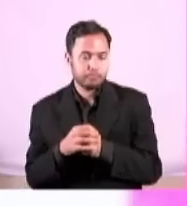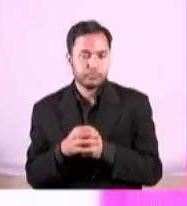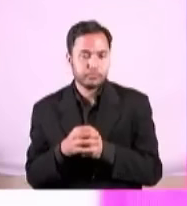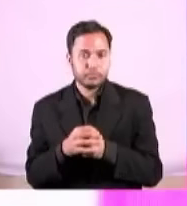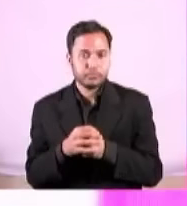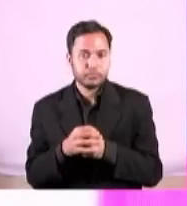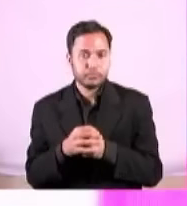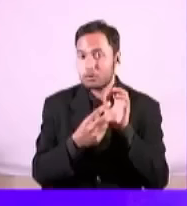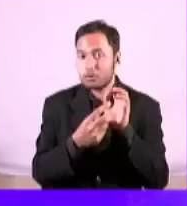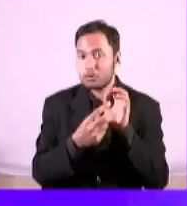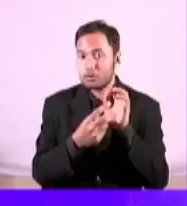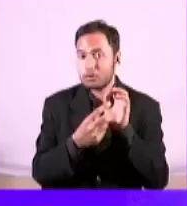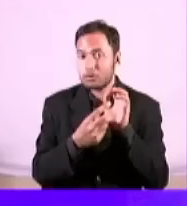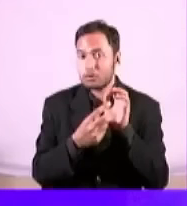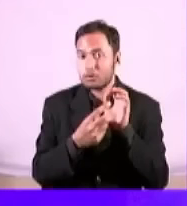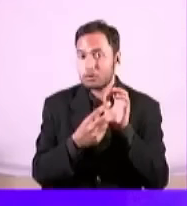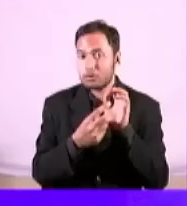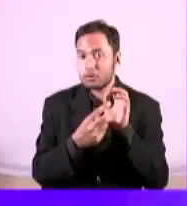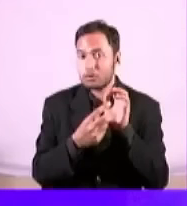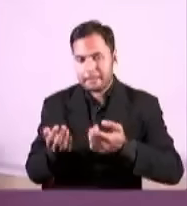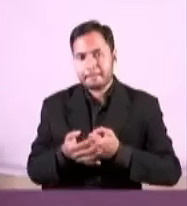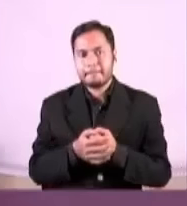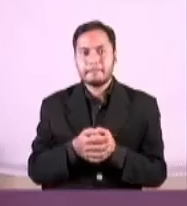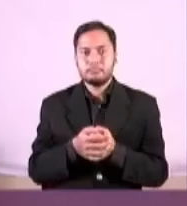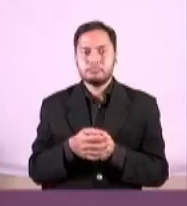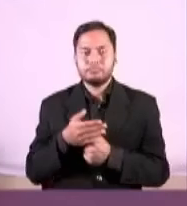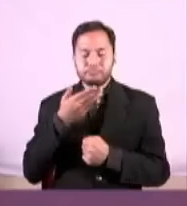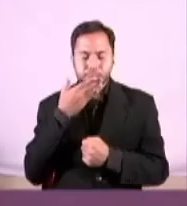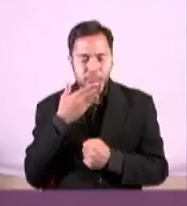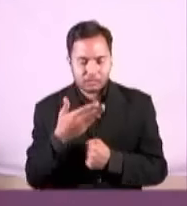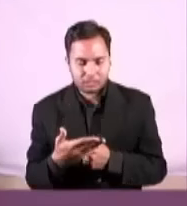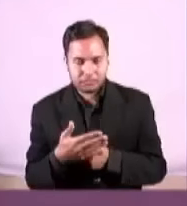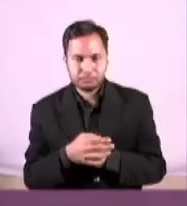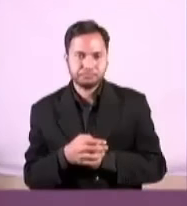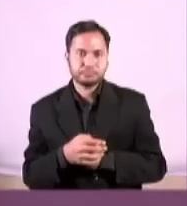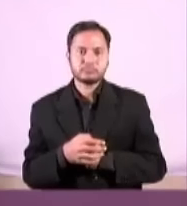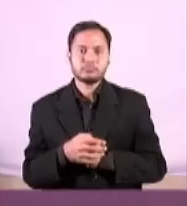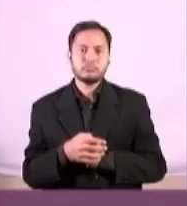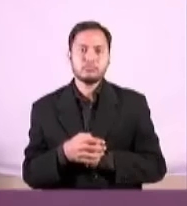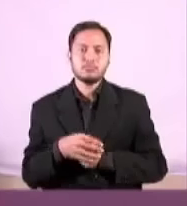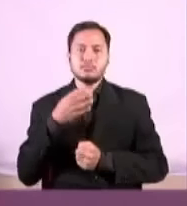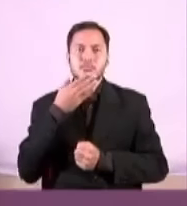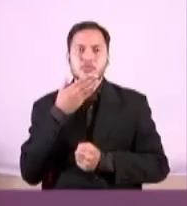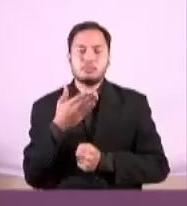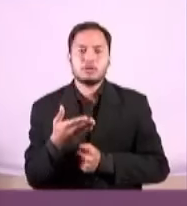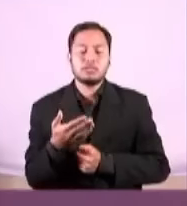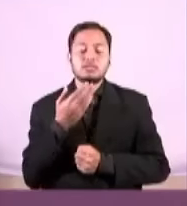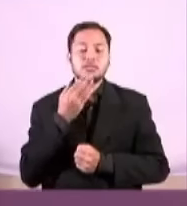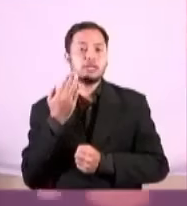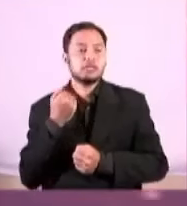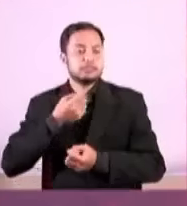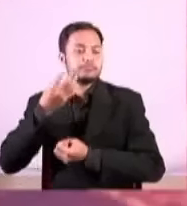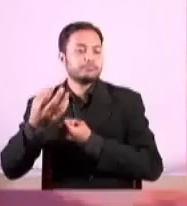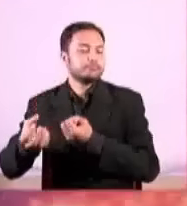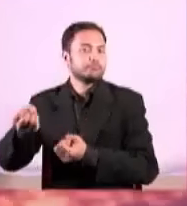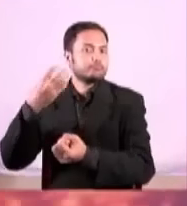2 menit terima kasih tadi sudah disampaikan oleh moderator